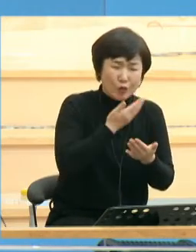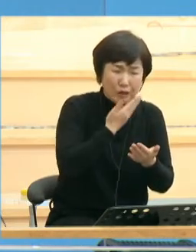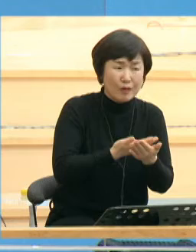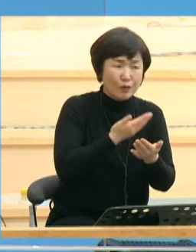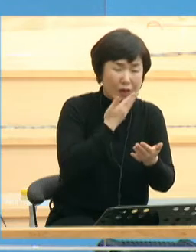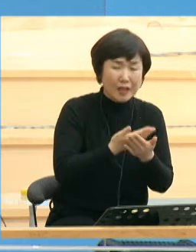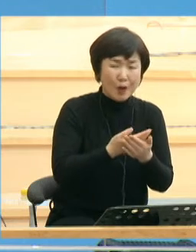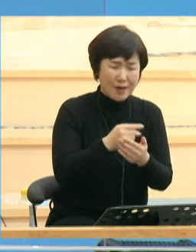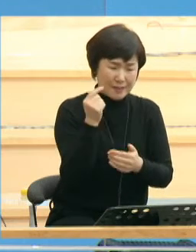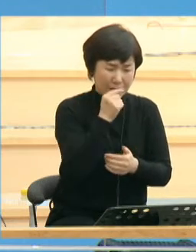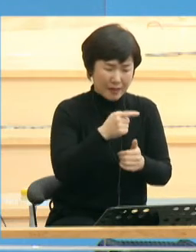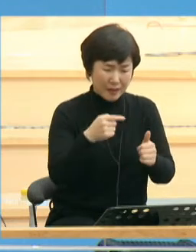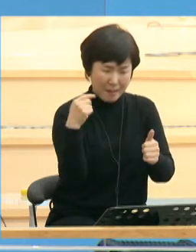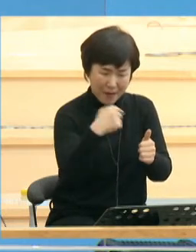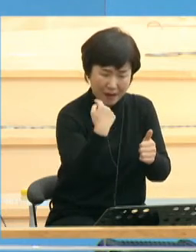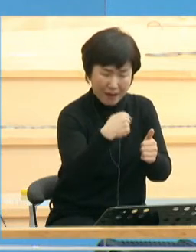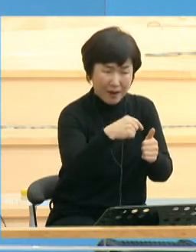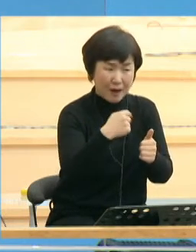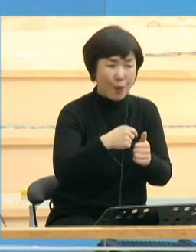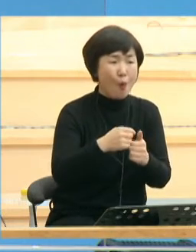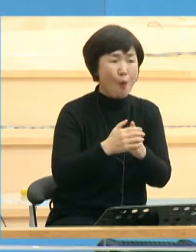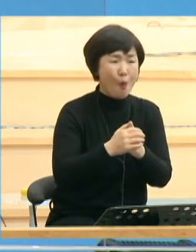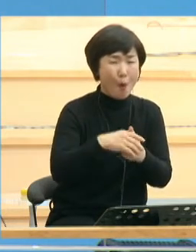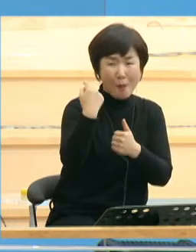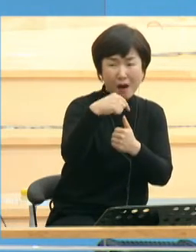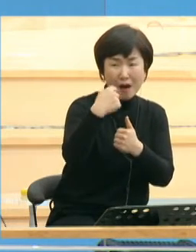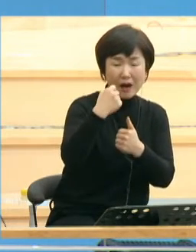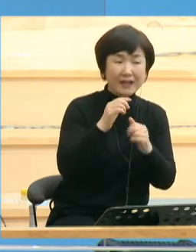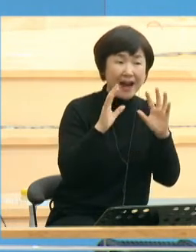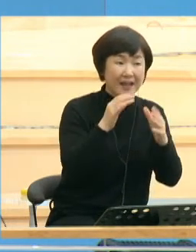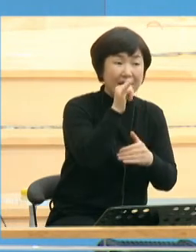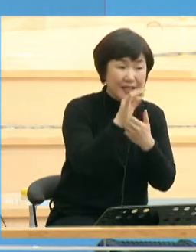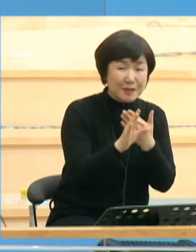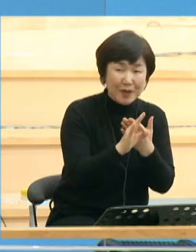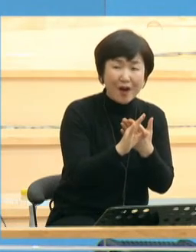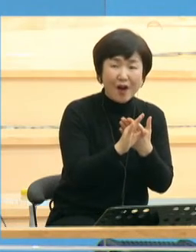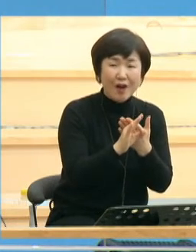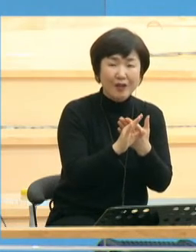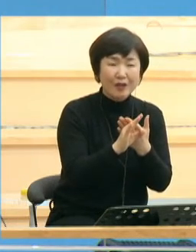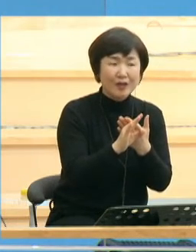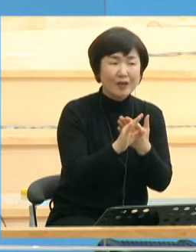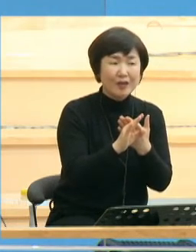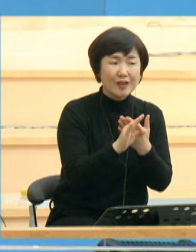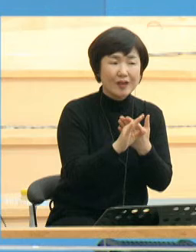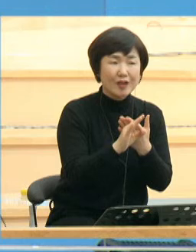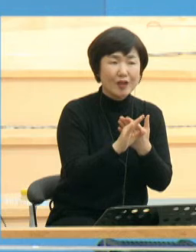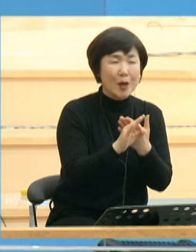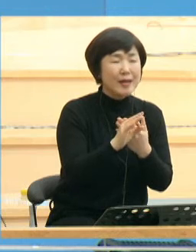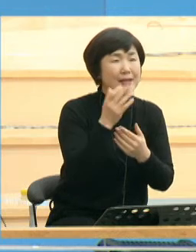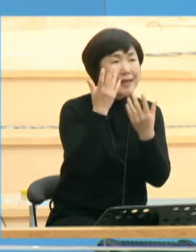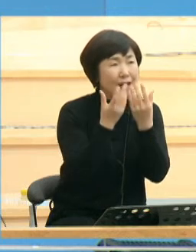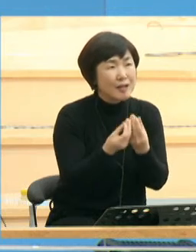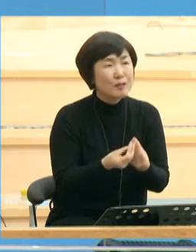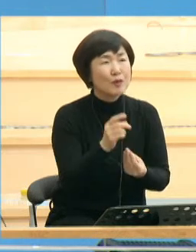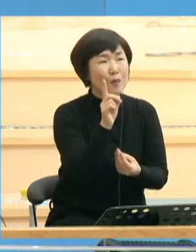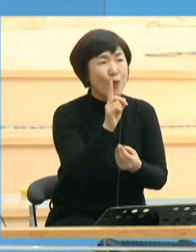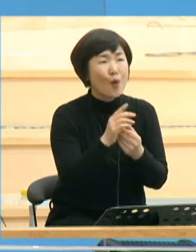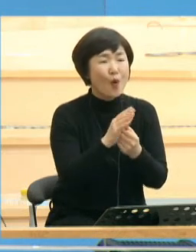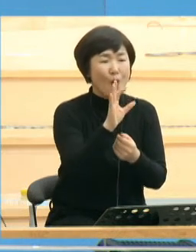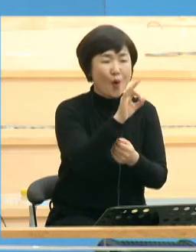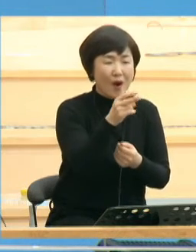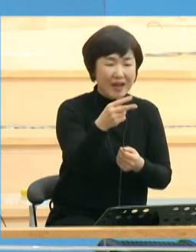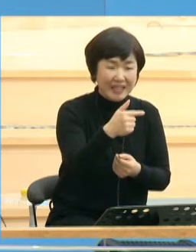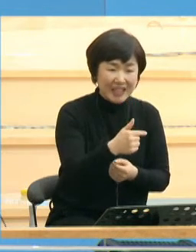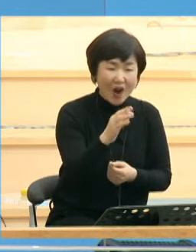뭔지 철저하게 그렇게 교육을 받은 아이들이 딱 그러면 이게 비유가 적절할 지 모르겠습니다만 뭐 다 똑같냐 맞지 연어 때